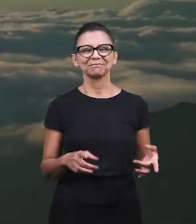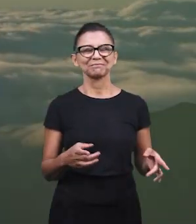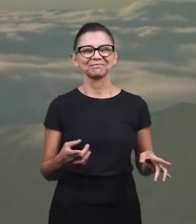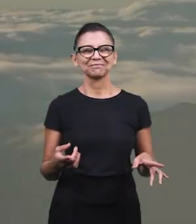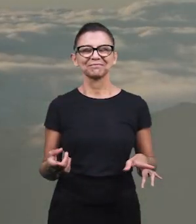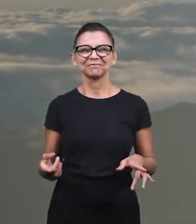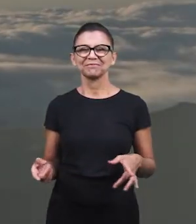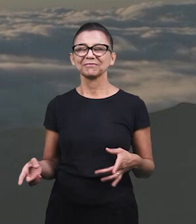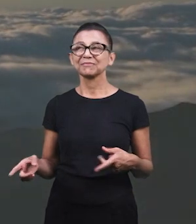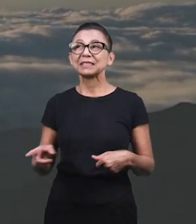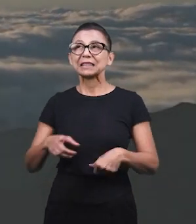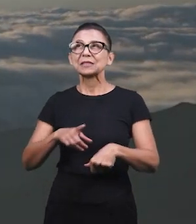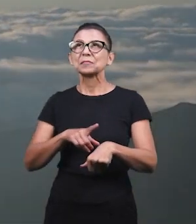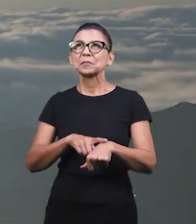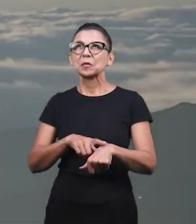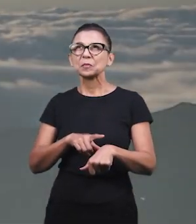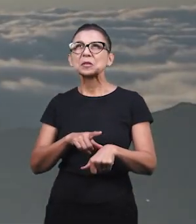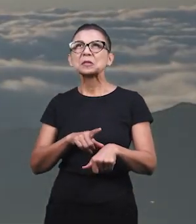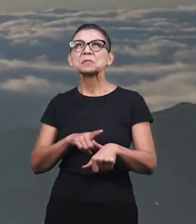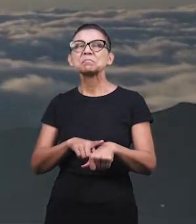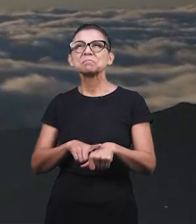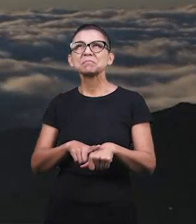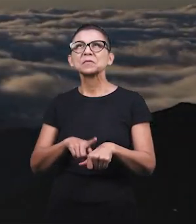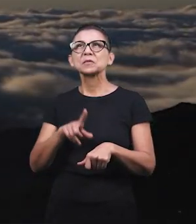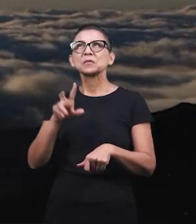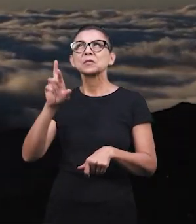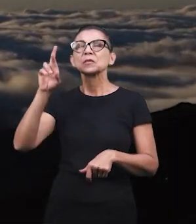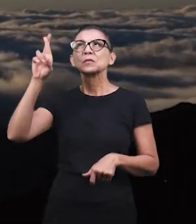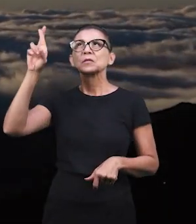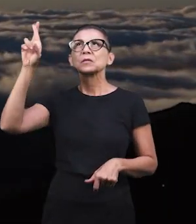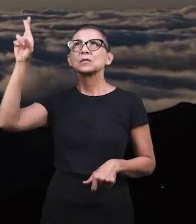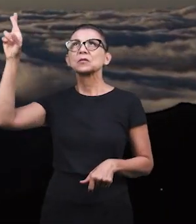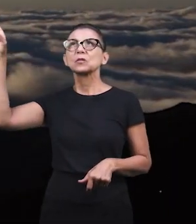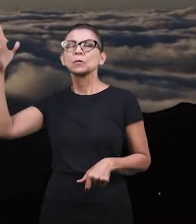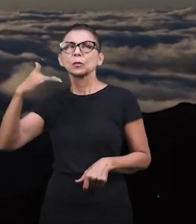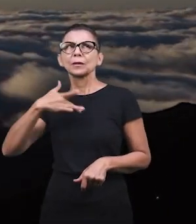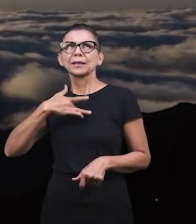Прикосновение Твое ощущаю,